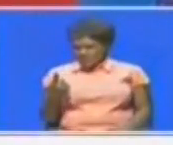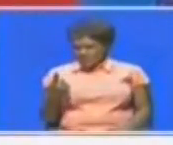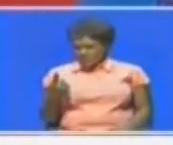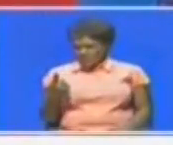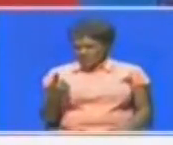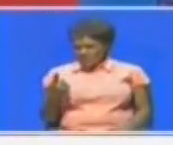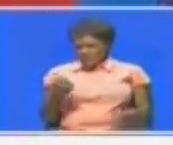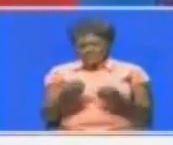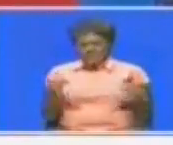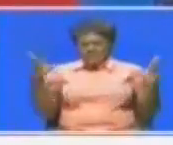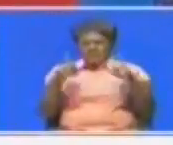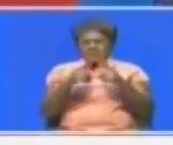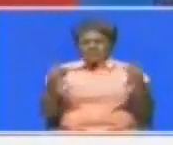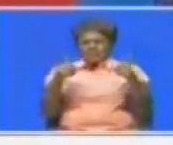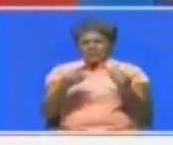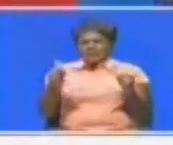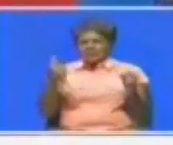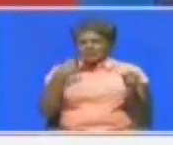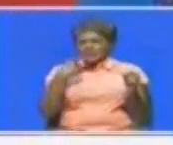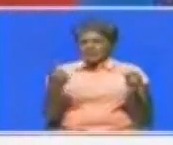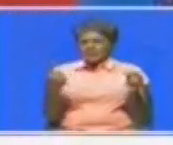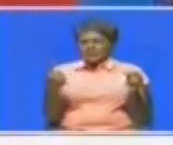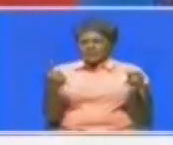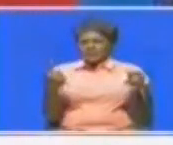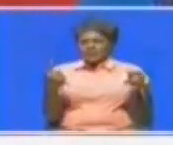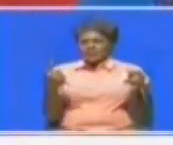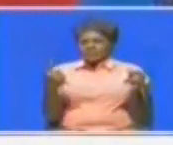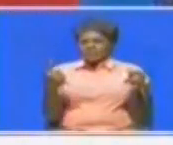ameandika nyingi hapa. Nana Sakina